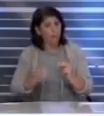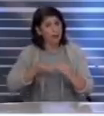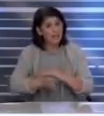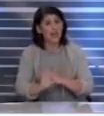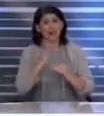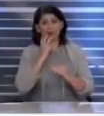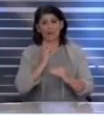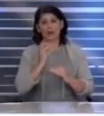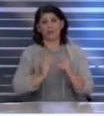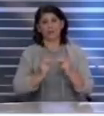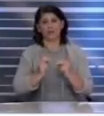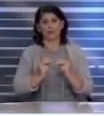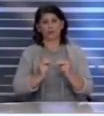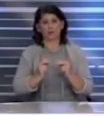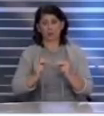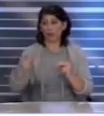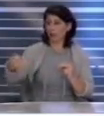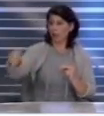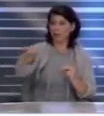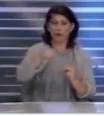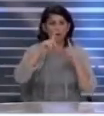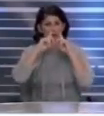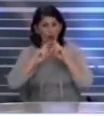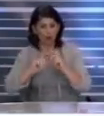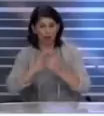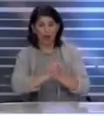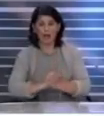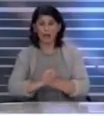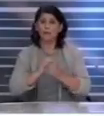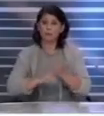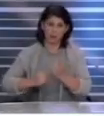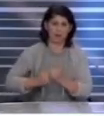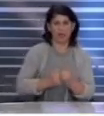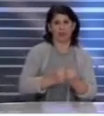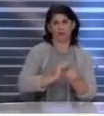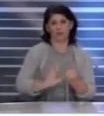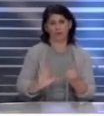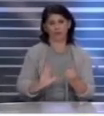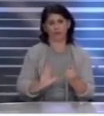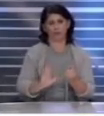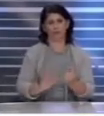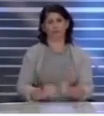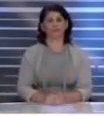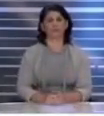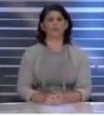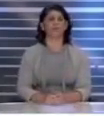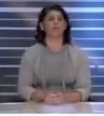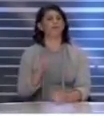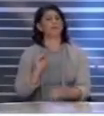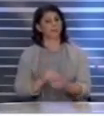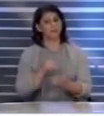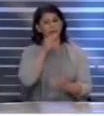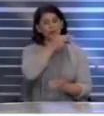απέναντι στην Ελλάδα υπέχουν υποχρέωση αλληλεγγύης και πρέπει να τη συνδράμουν. Οφείλω επίσης εδώ να υπογραμμίσω